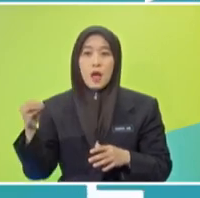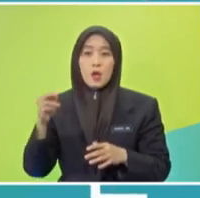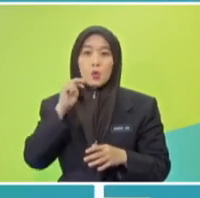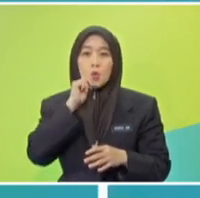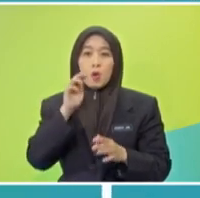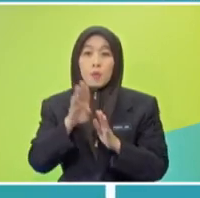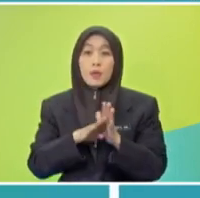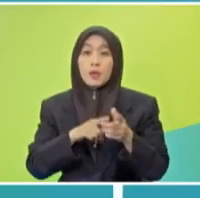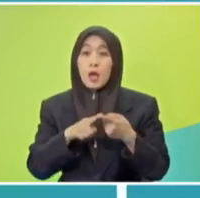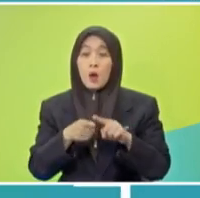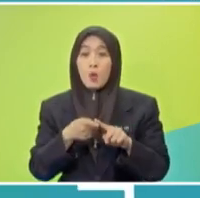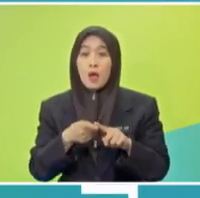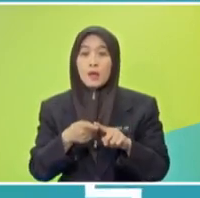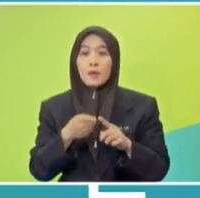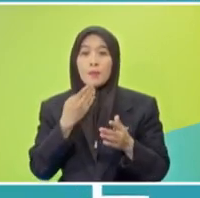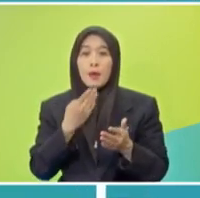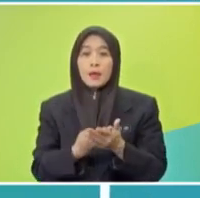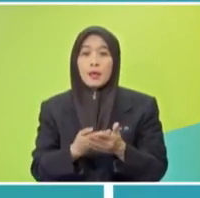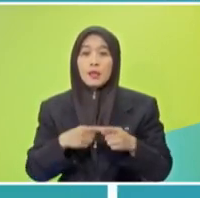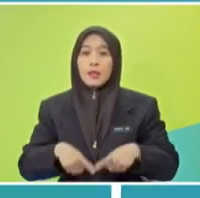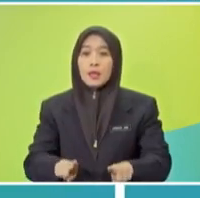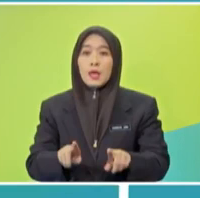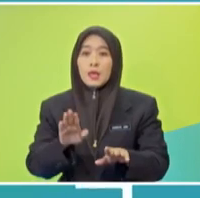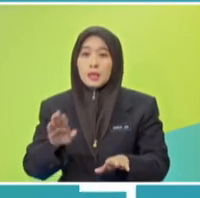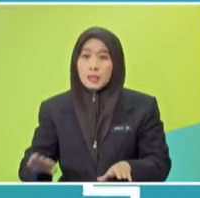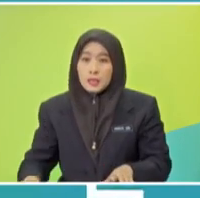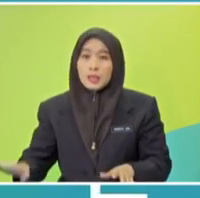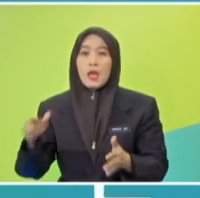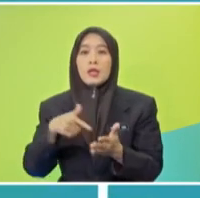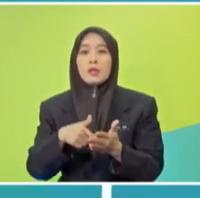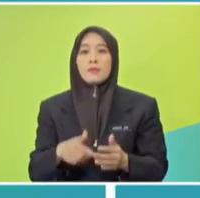berkawan baik sejak kecil lagi